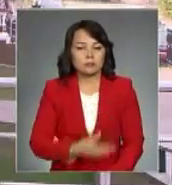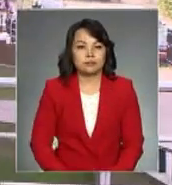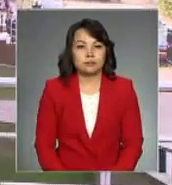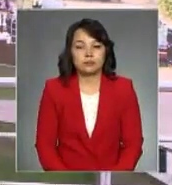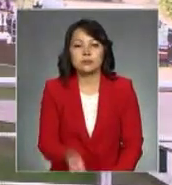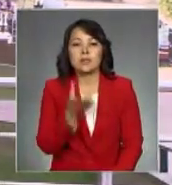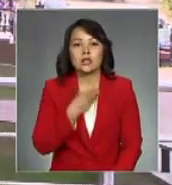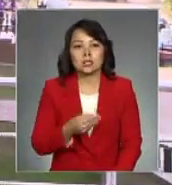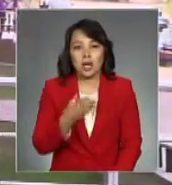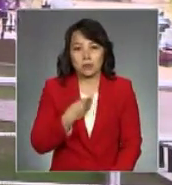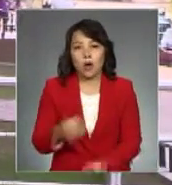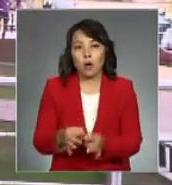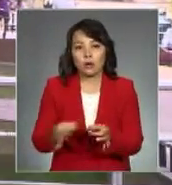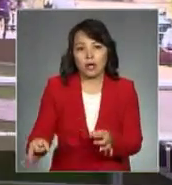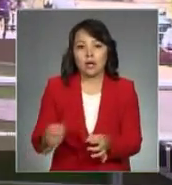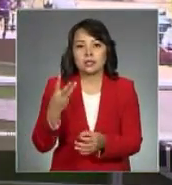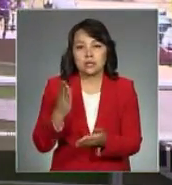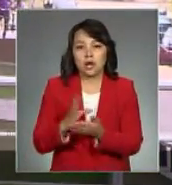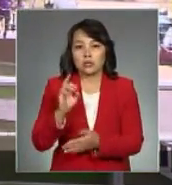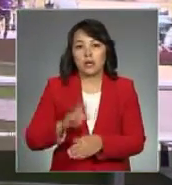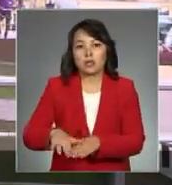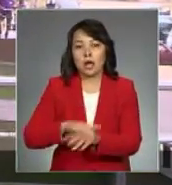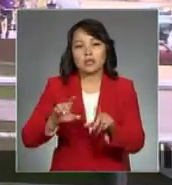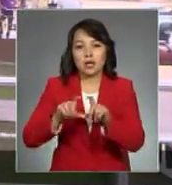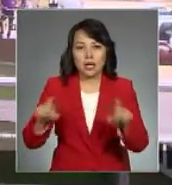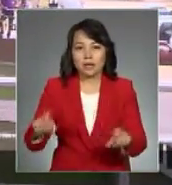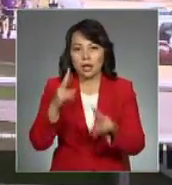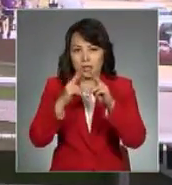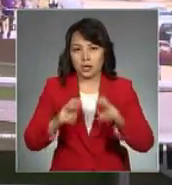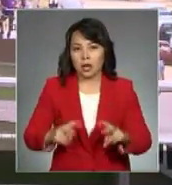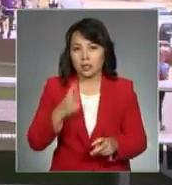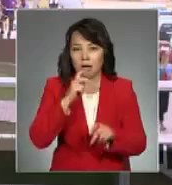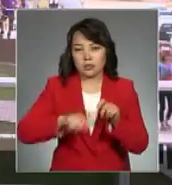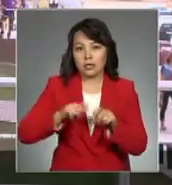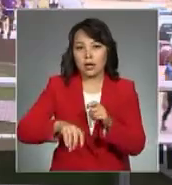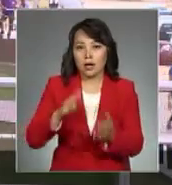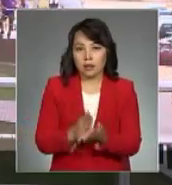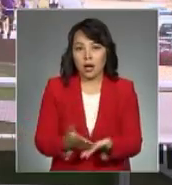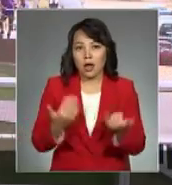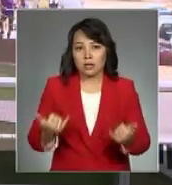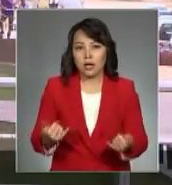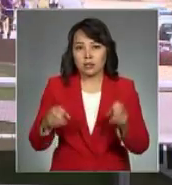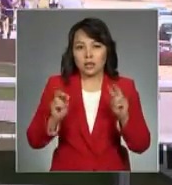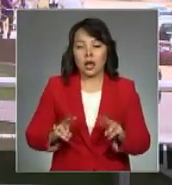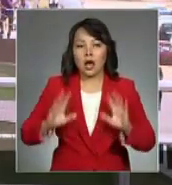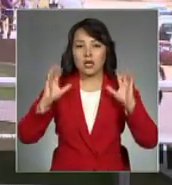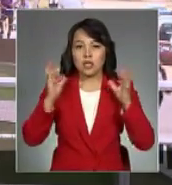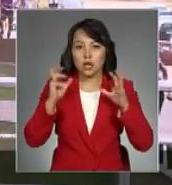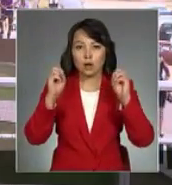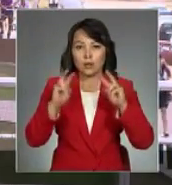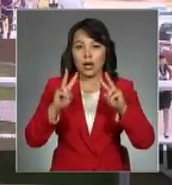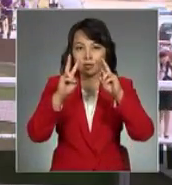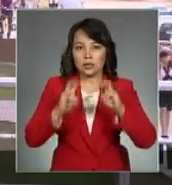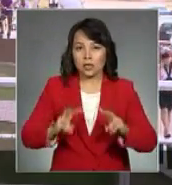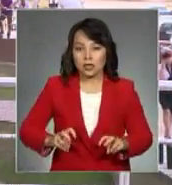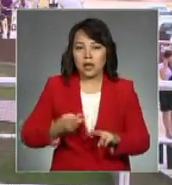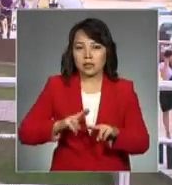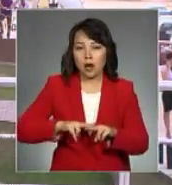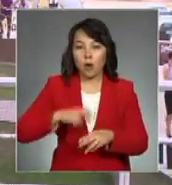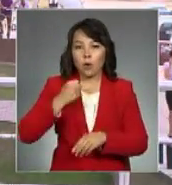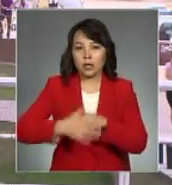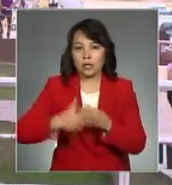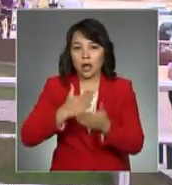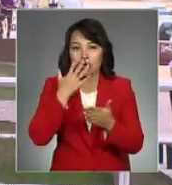Семей өңірінде енді бірнеше әлеуметтік нысандарды қарап жатырмыз. Соның ішінде радиологиялық орталық,